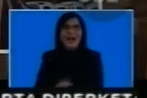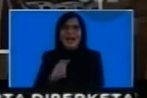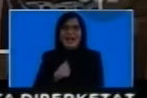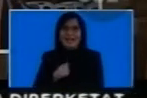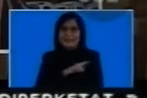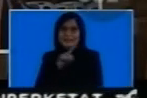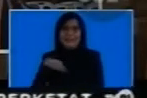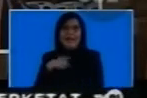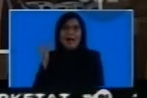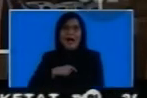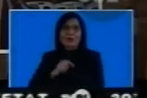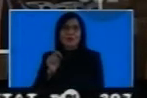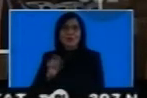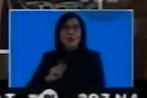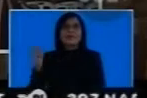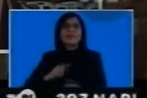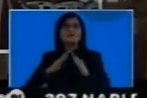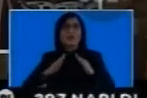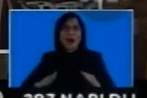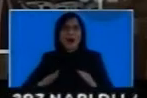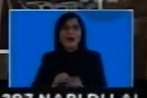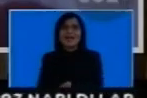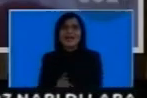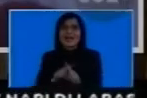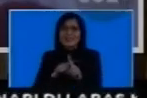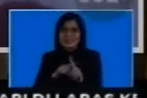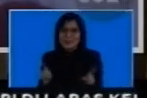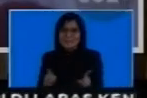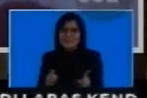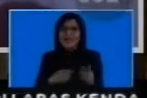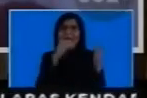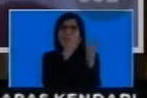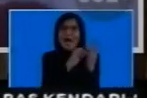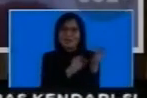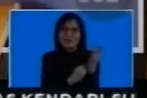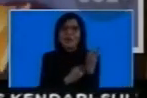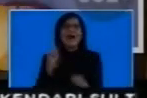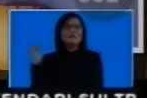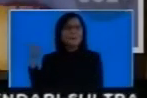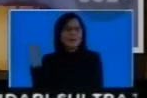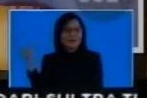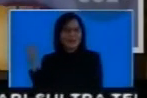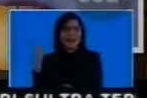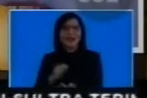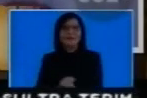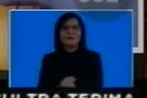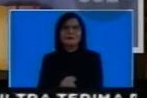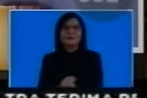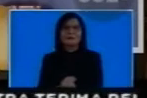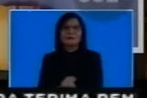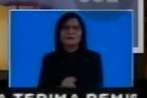terduga kita harus sekolah dari rumah. Tapi dengan kebijakan-kebijakan yang diambil